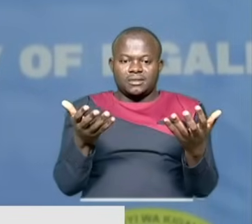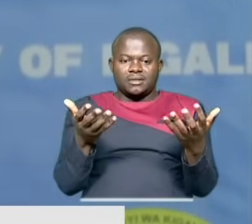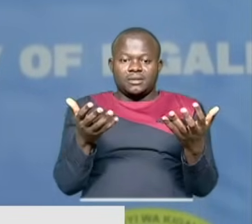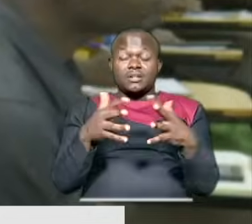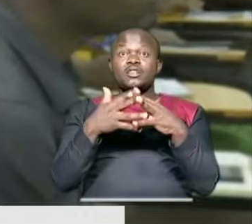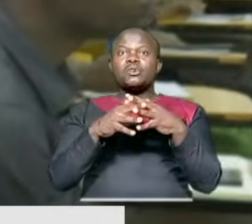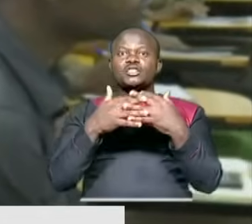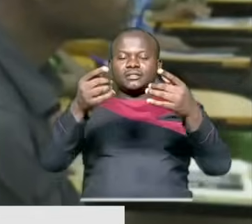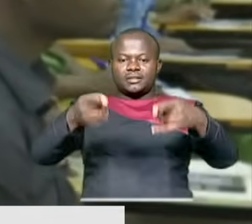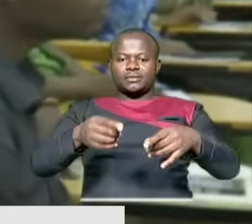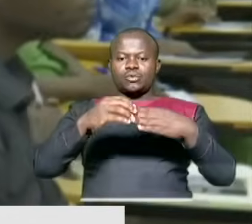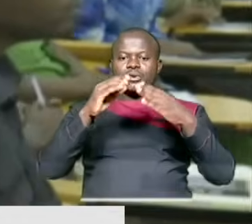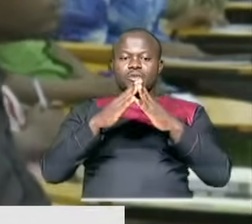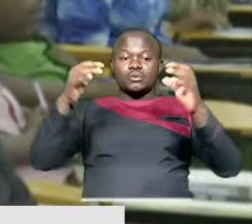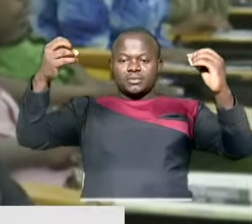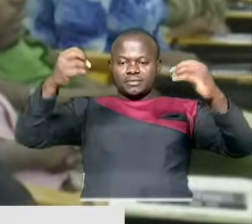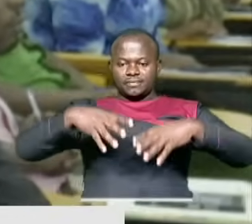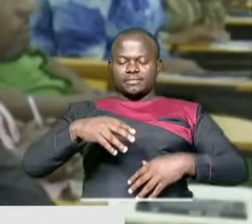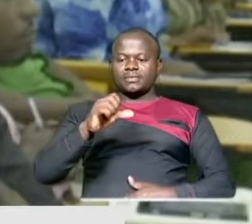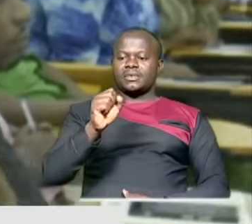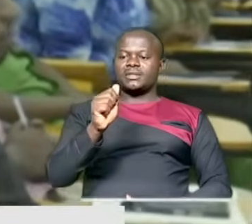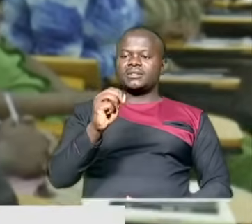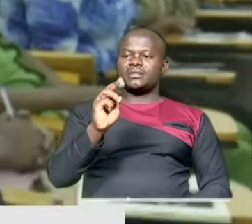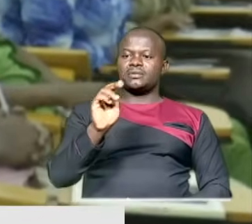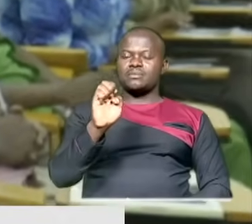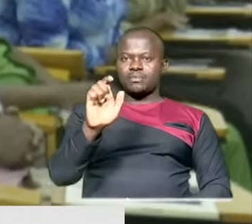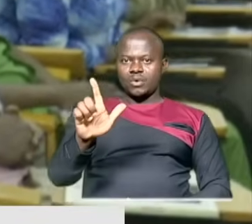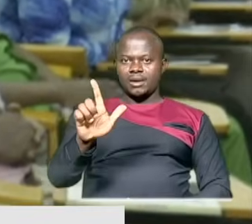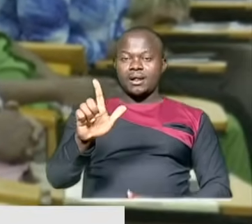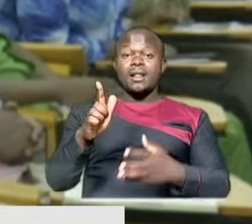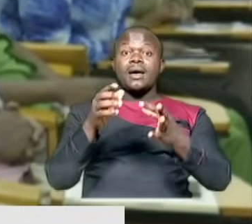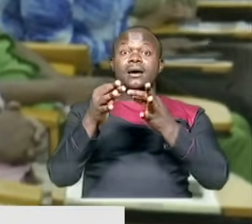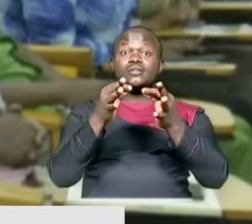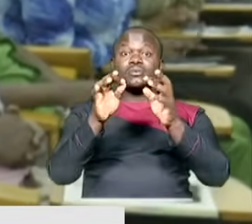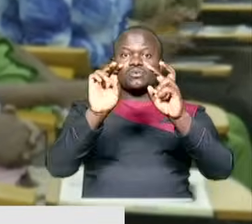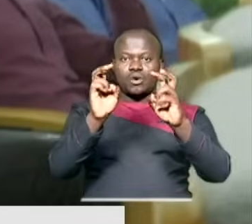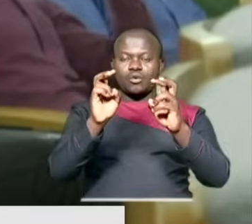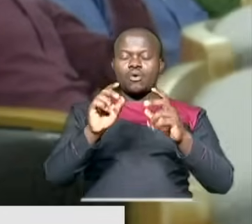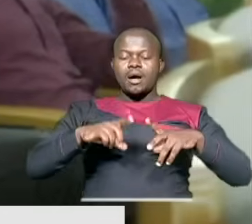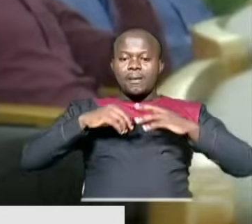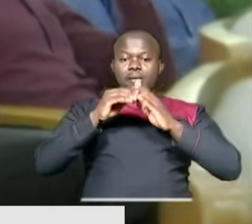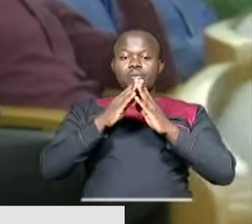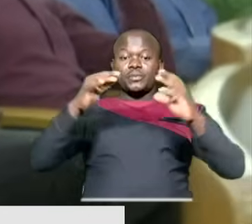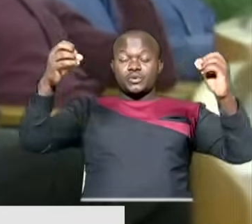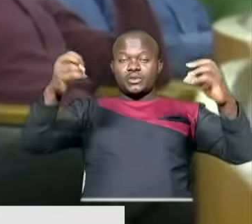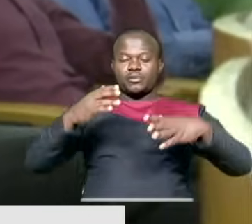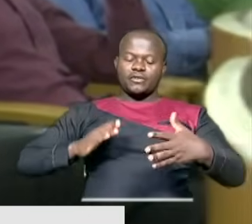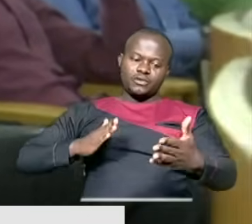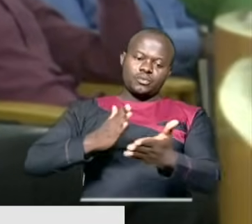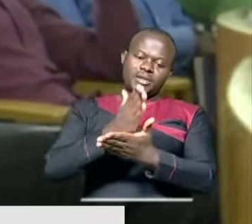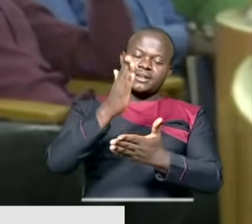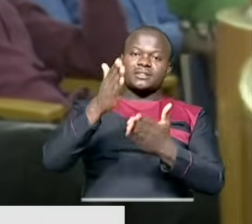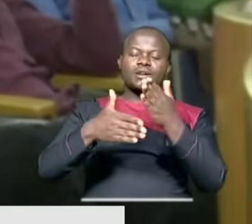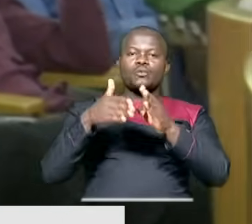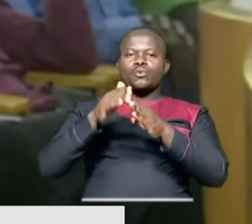igeze. Umuyobozi w'umujyi wa Kigali Samuel Dusengiyumva asobanura ko abatuye Kigali bose bafite uburenganzira bwo